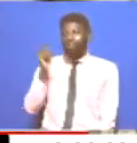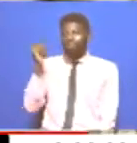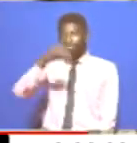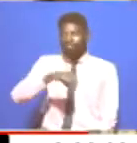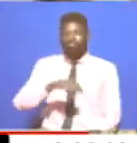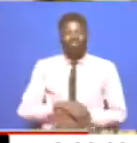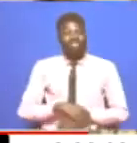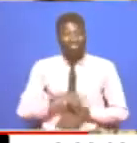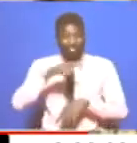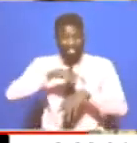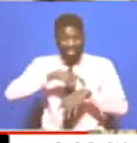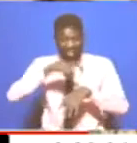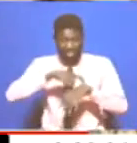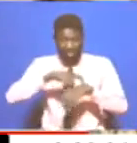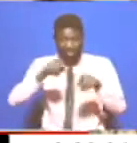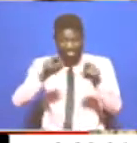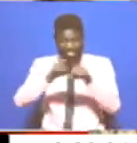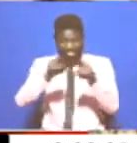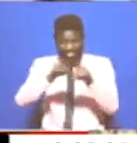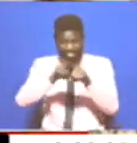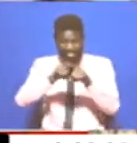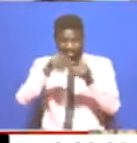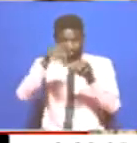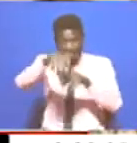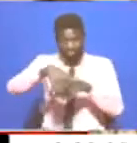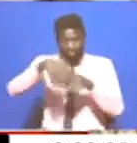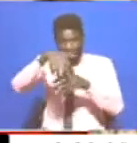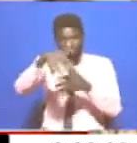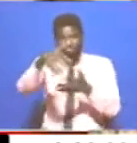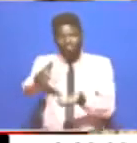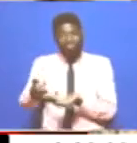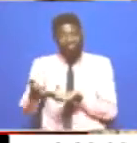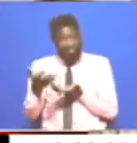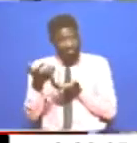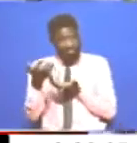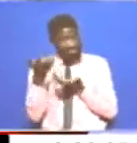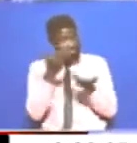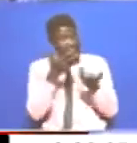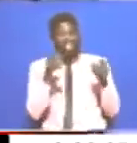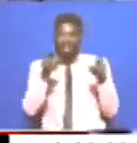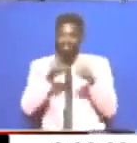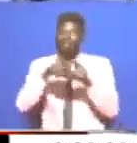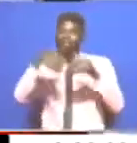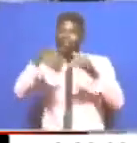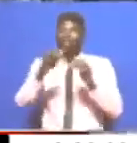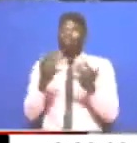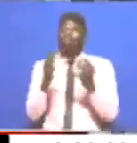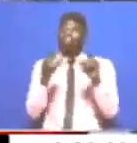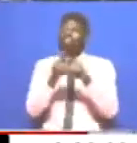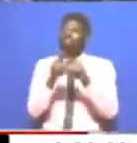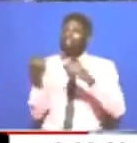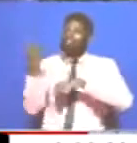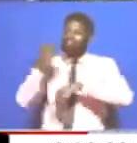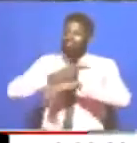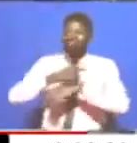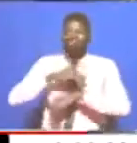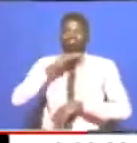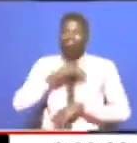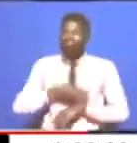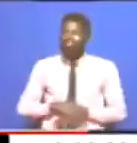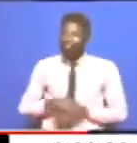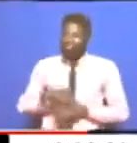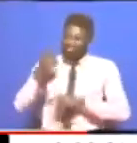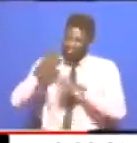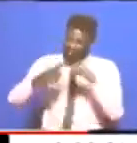kwa shimu kuleta upande hii, inakuwa ni matanga kama vile siku ile alikufa. Every year, on every